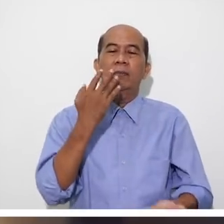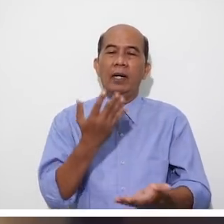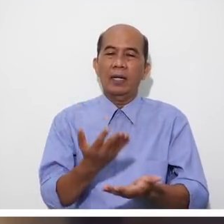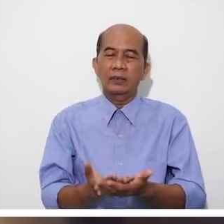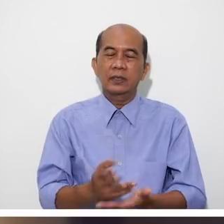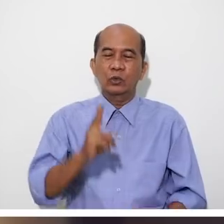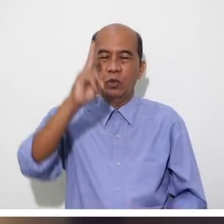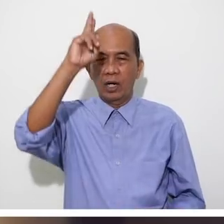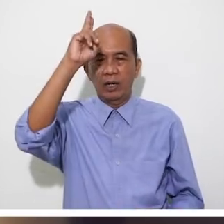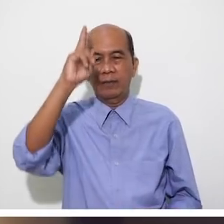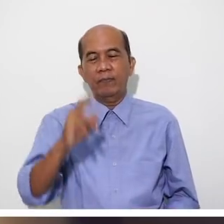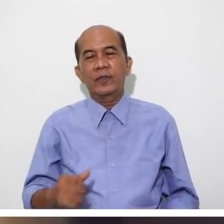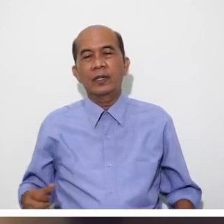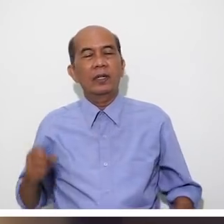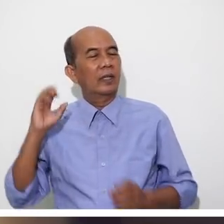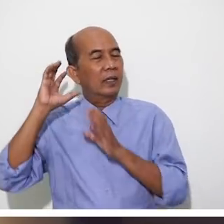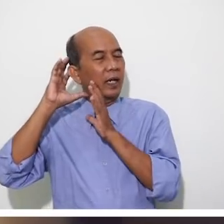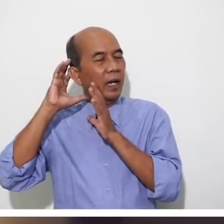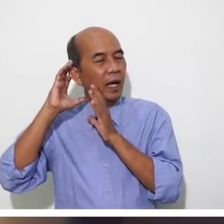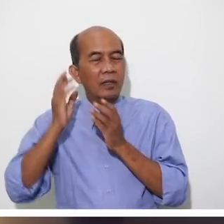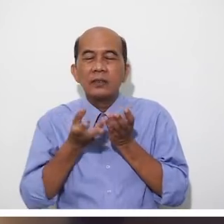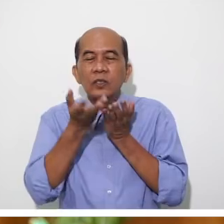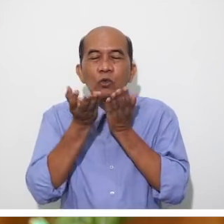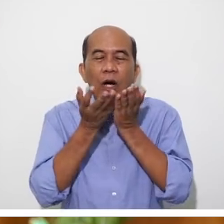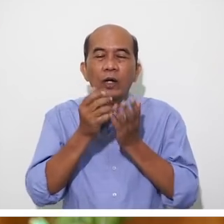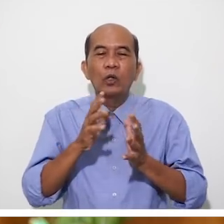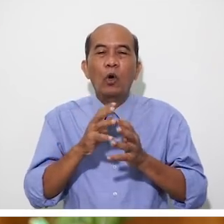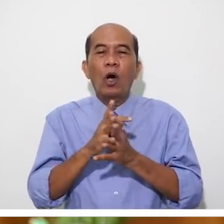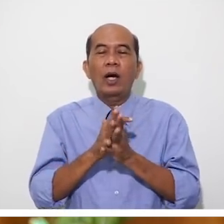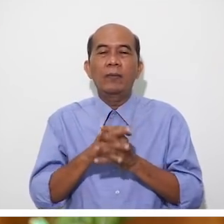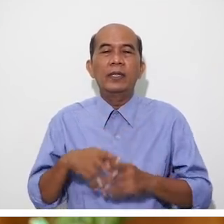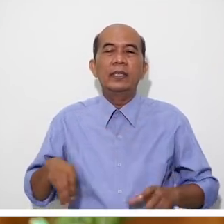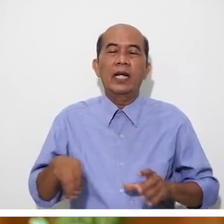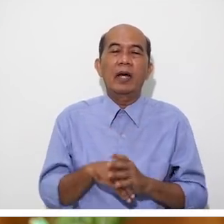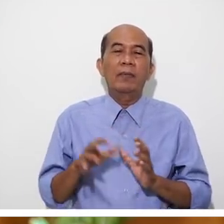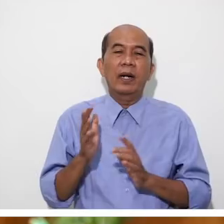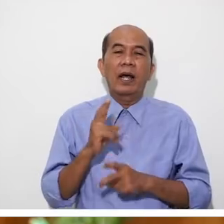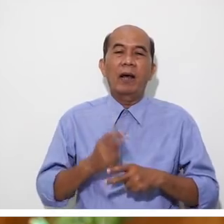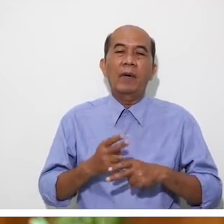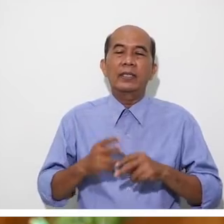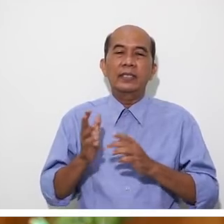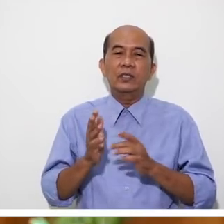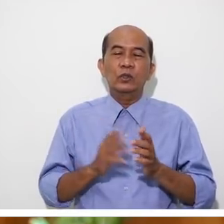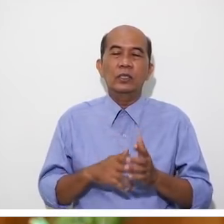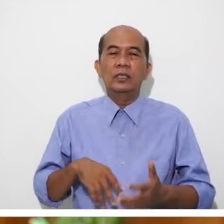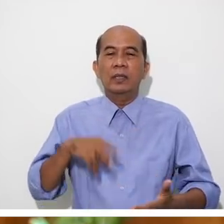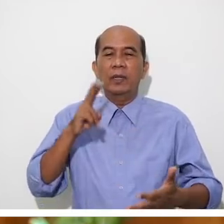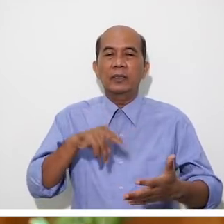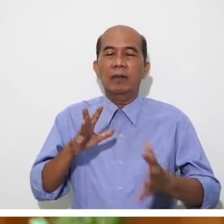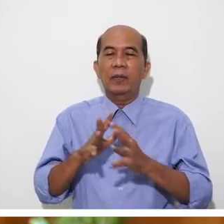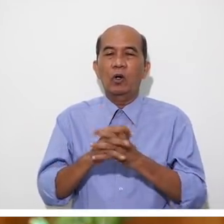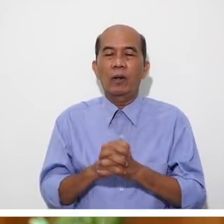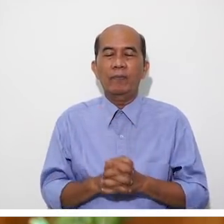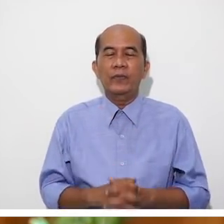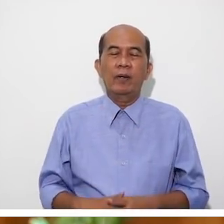di sorga, dengar seruan doa kami ini, yang kami bawa hanya di dalam nama Tuhan Yesus yang mengajarkan kami